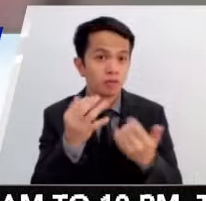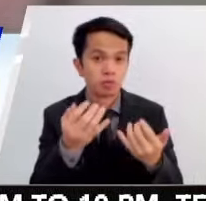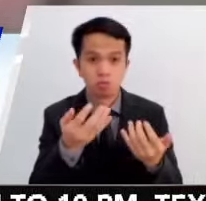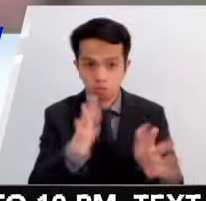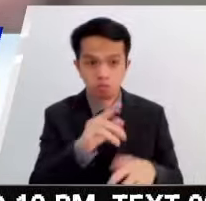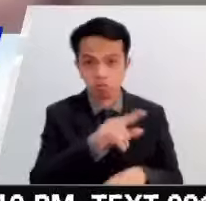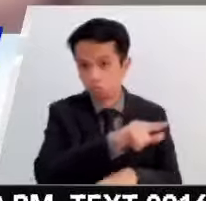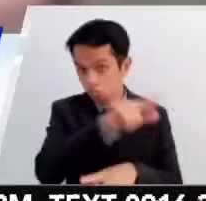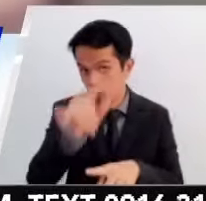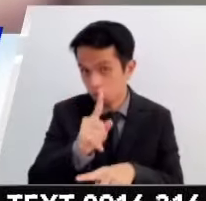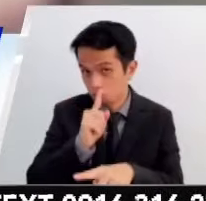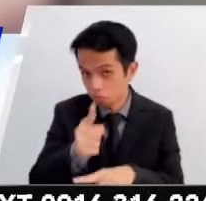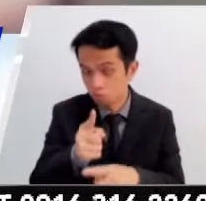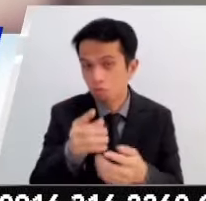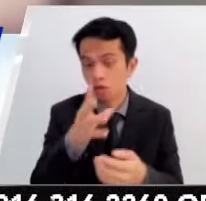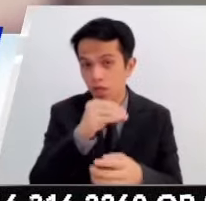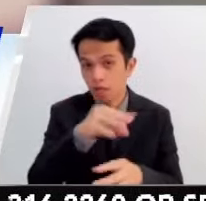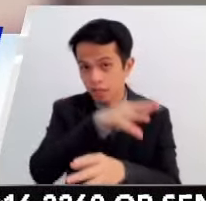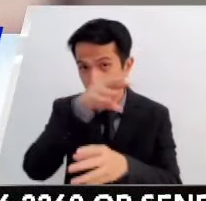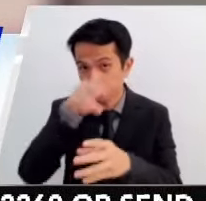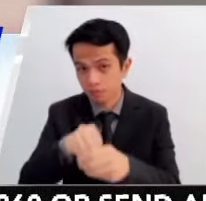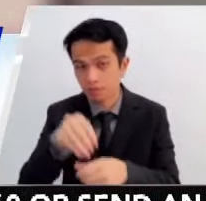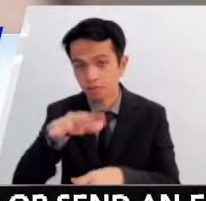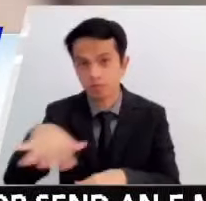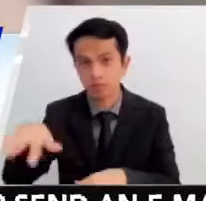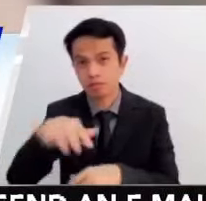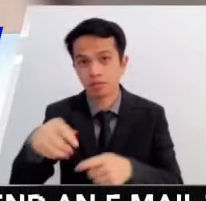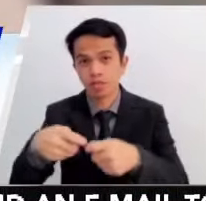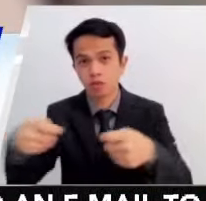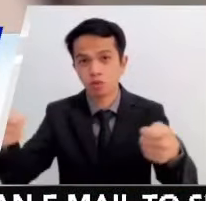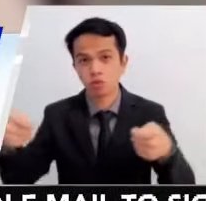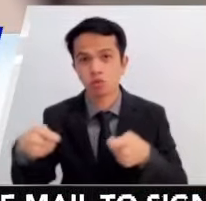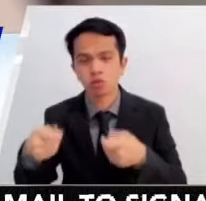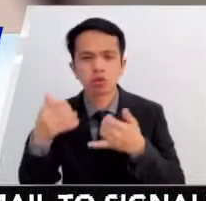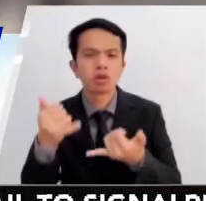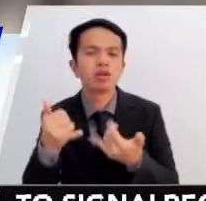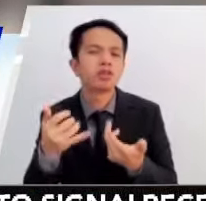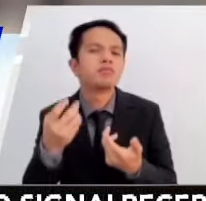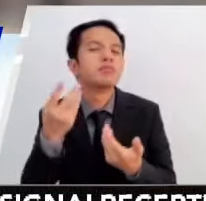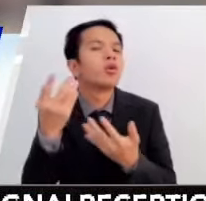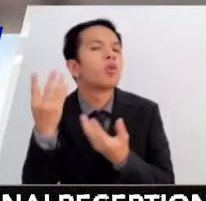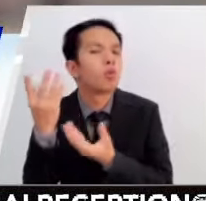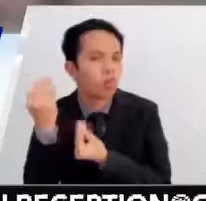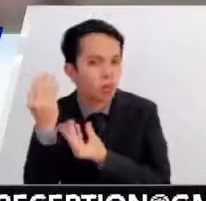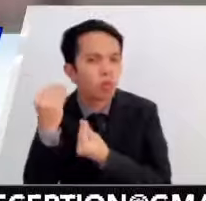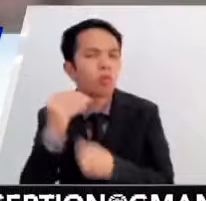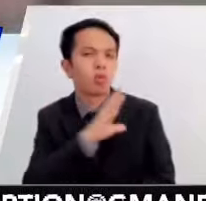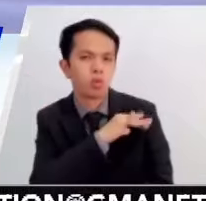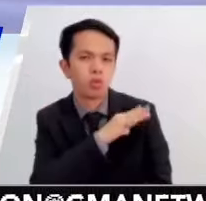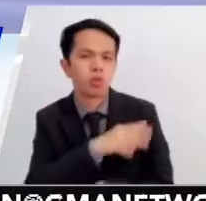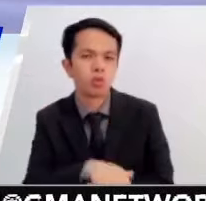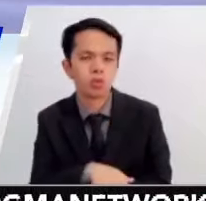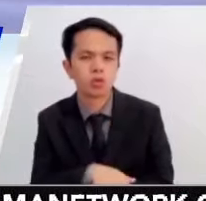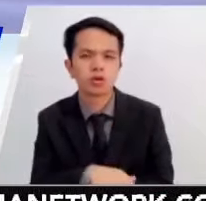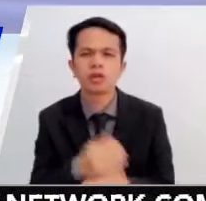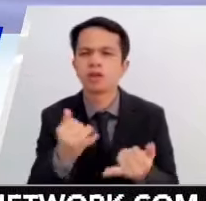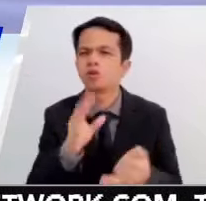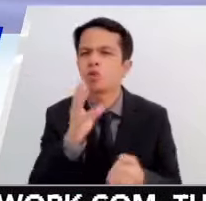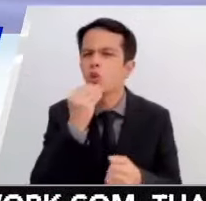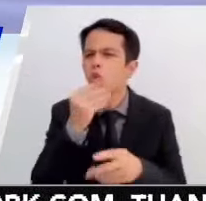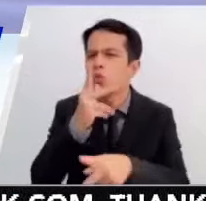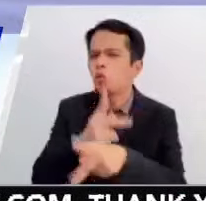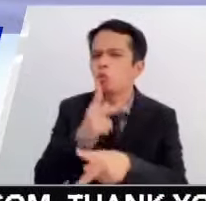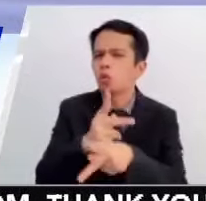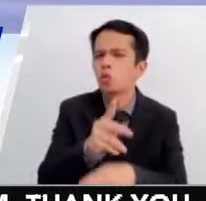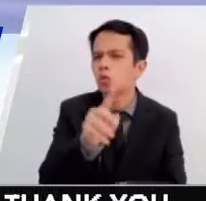at nakapasok doon sa kanilang territory. Inaantay lang po natin yung update. Mm-hmm. Sino po kaya nagbibigay ng protection dito